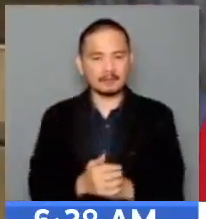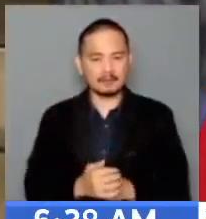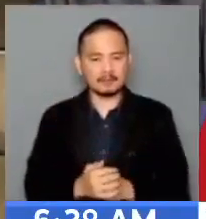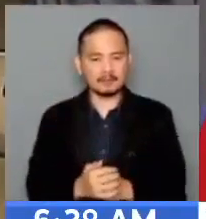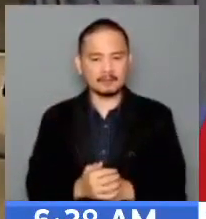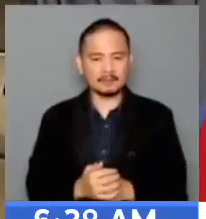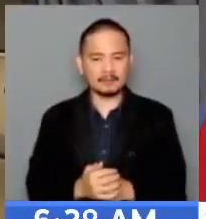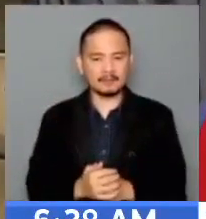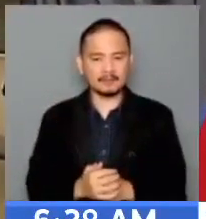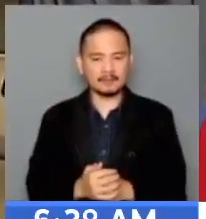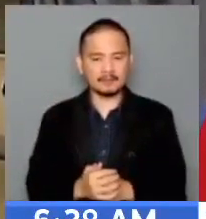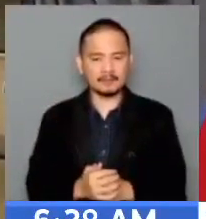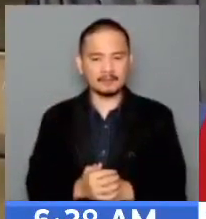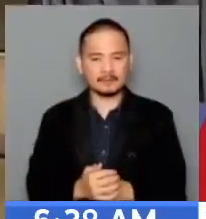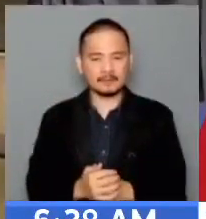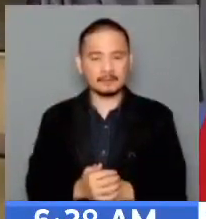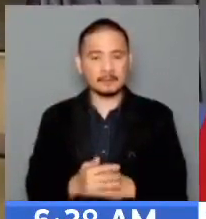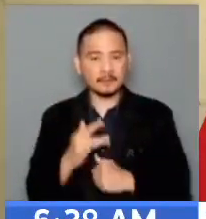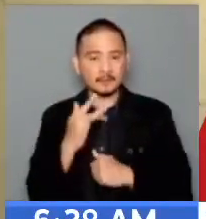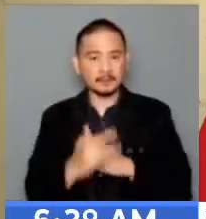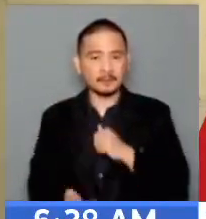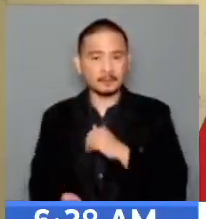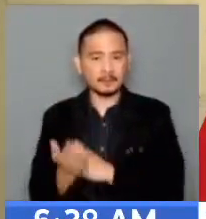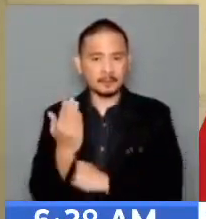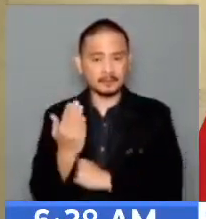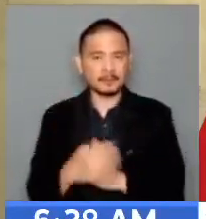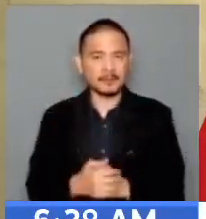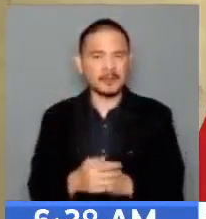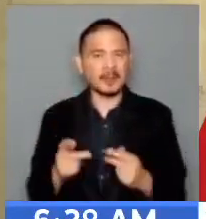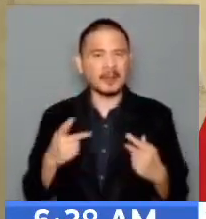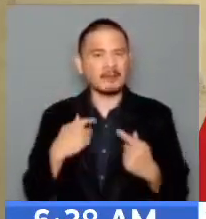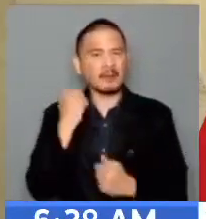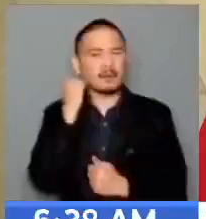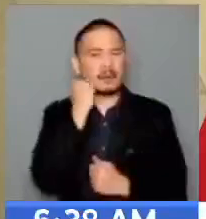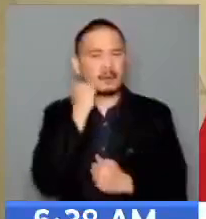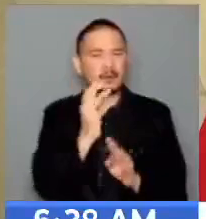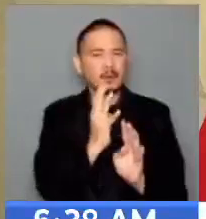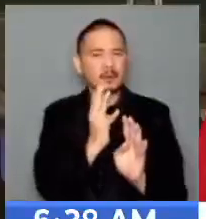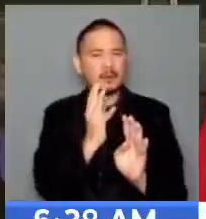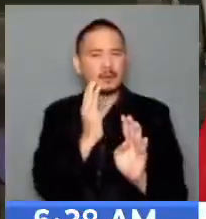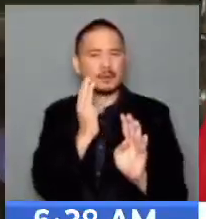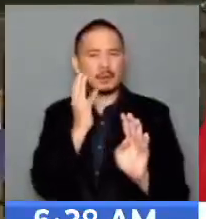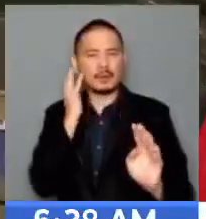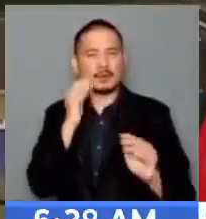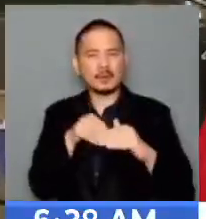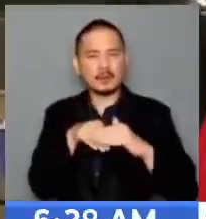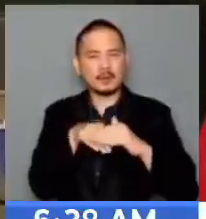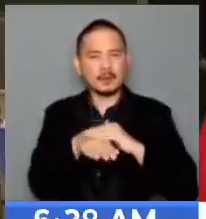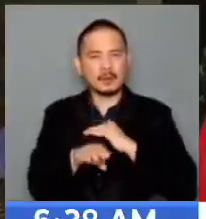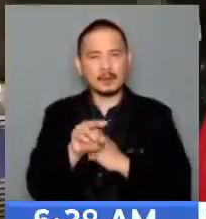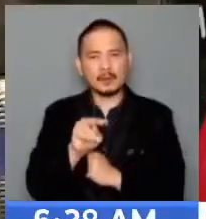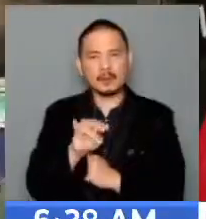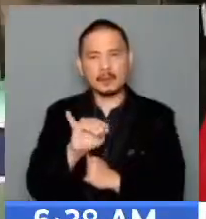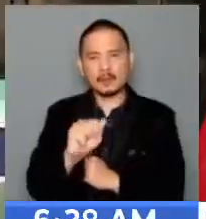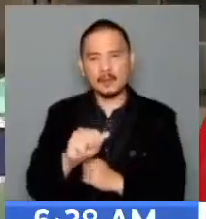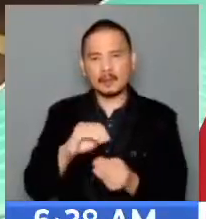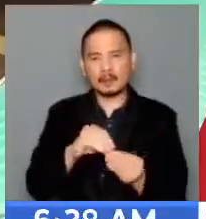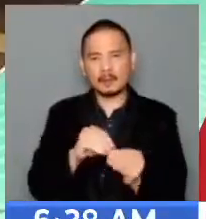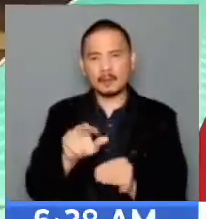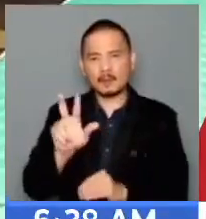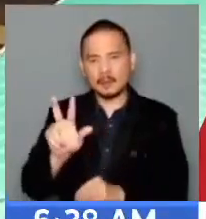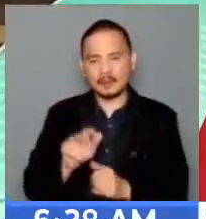Mula madaling araw, hindi nawawala ang pila ng mga pasaherong papasok sa NAIA Terminal 3. Sunod-sunod ang dating ng mga